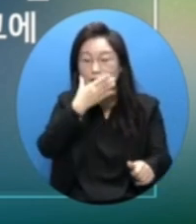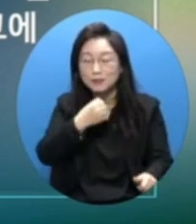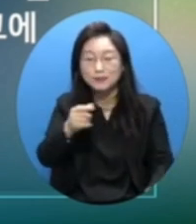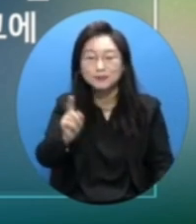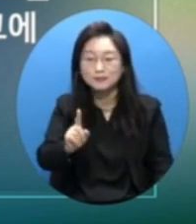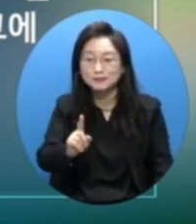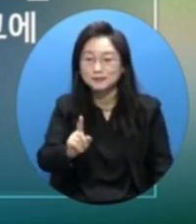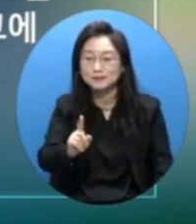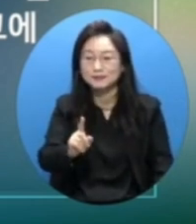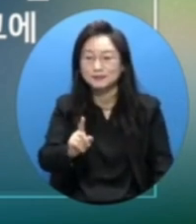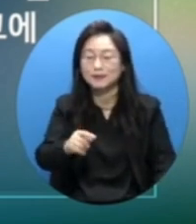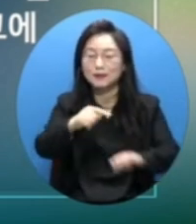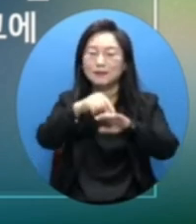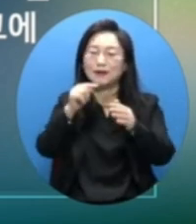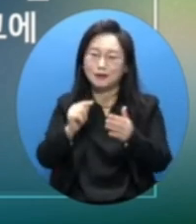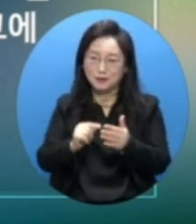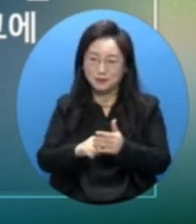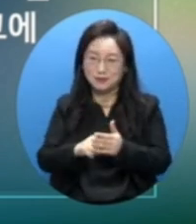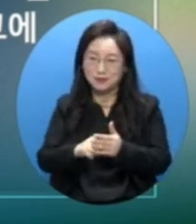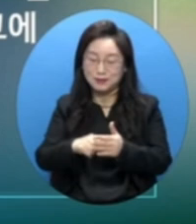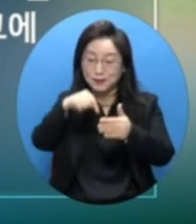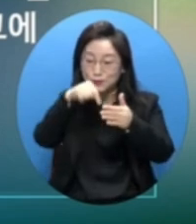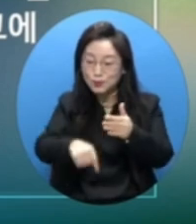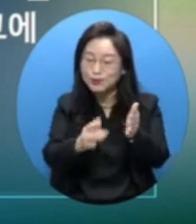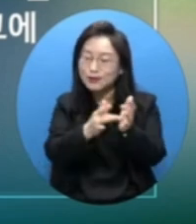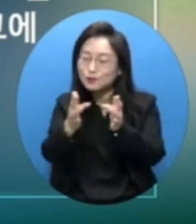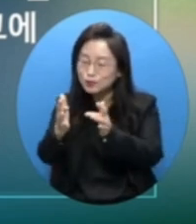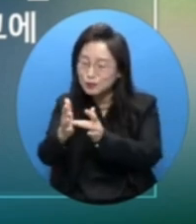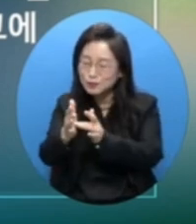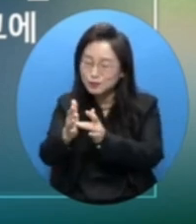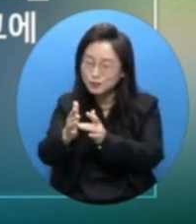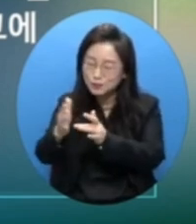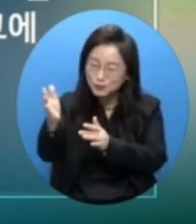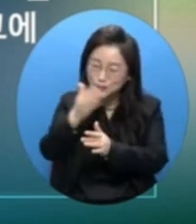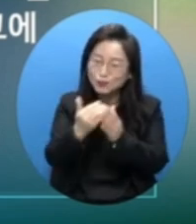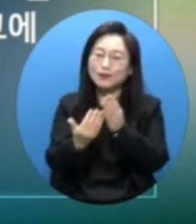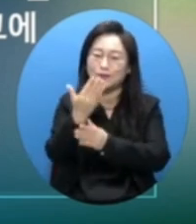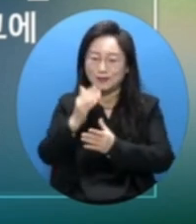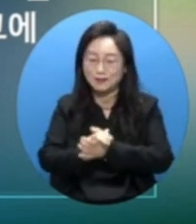것은 마음의 묵은 예수님께로부터 옵니다 할렐루야